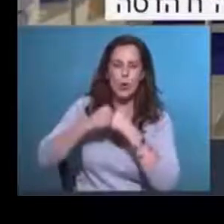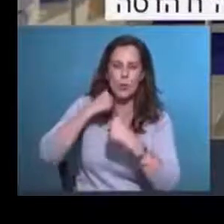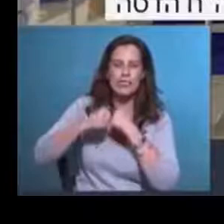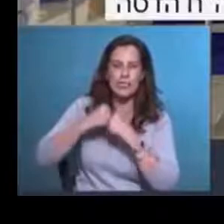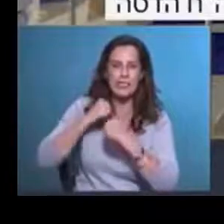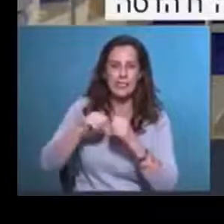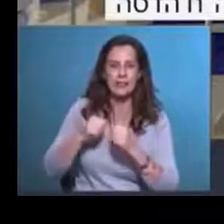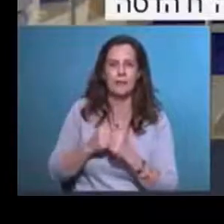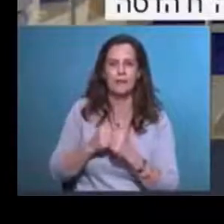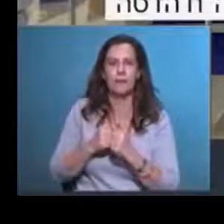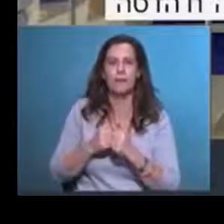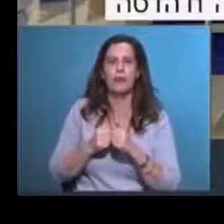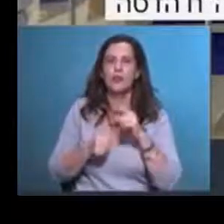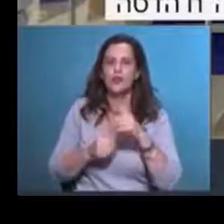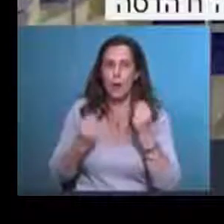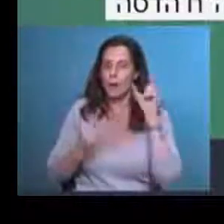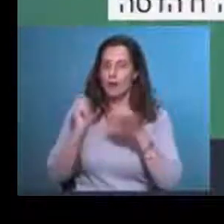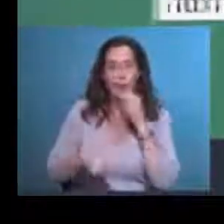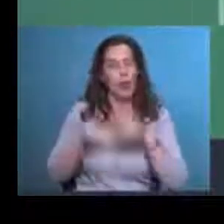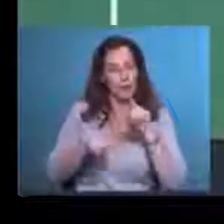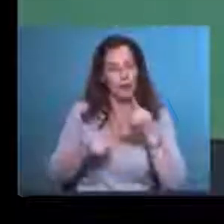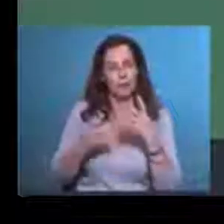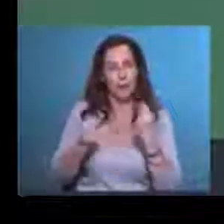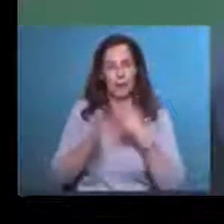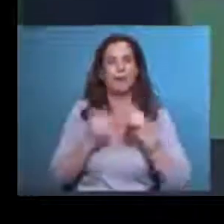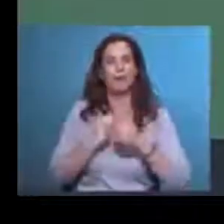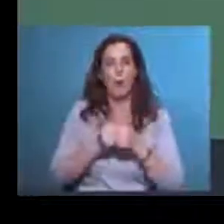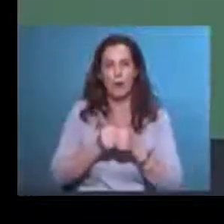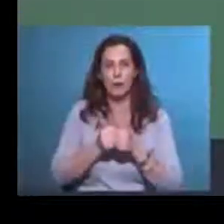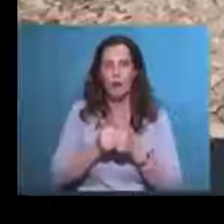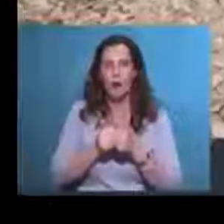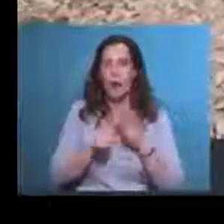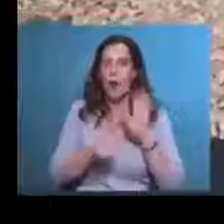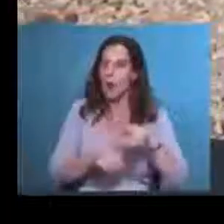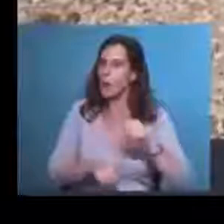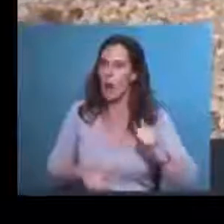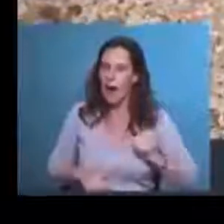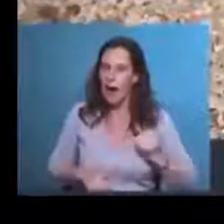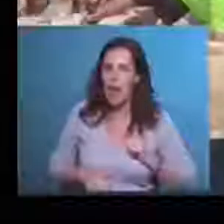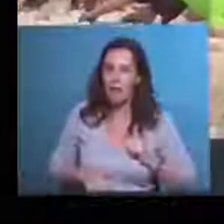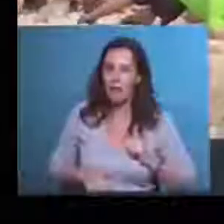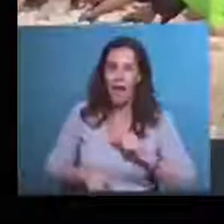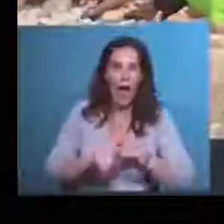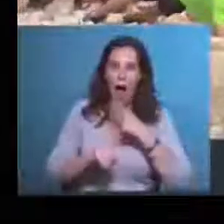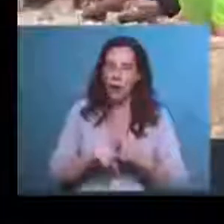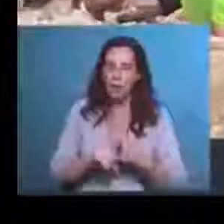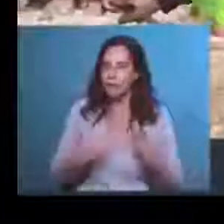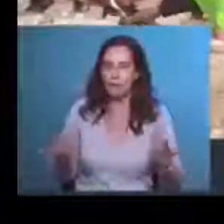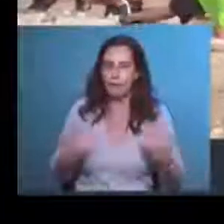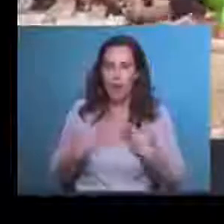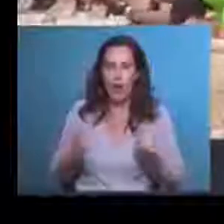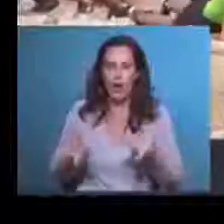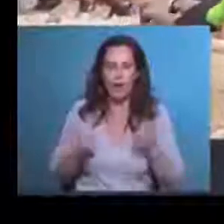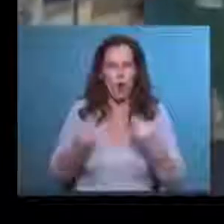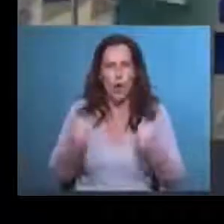סחוסיים, שמהם סובלים אנשים צעירים, הרבה פעמים ספורטאים, יכול להיות גם בחיילים. עד היום לא הייתה לנו